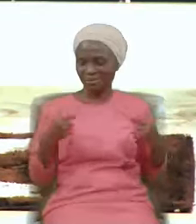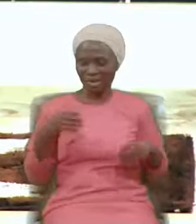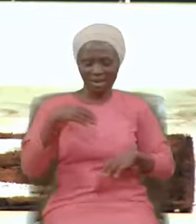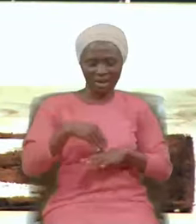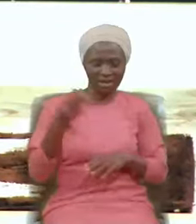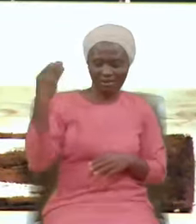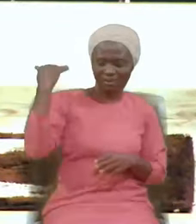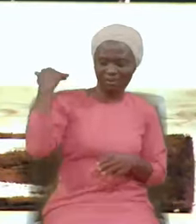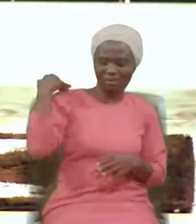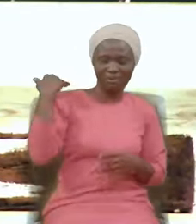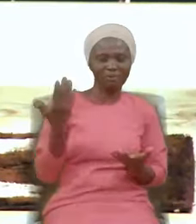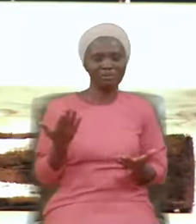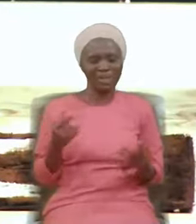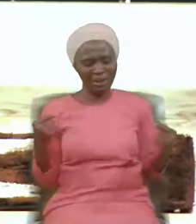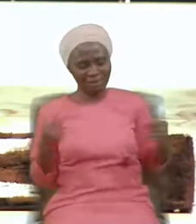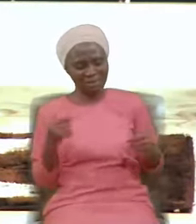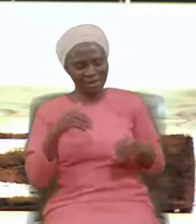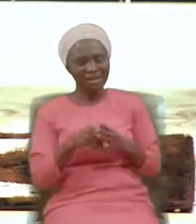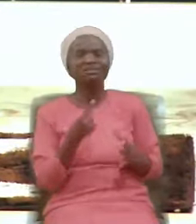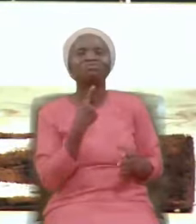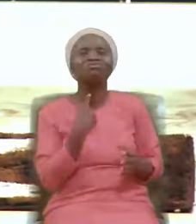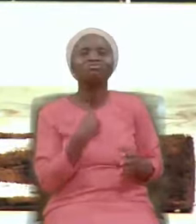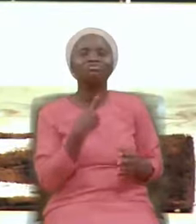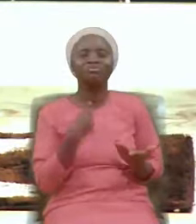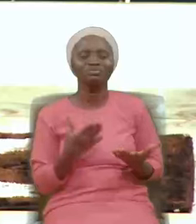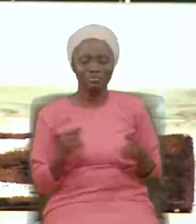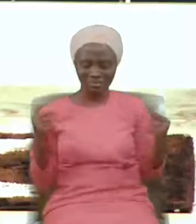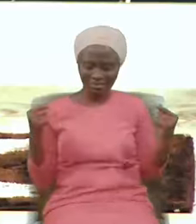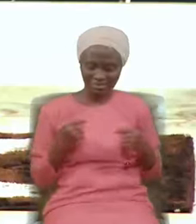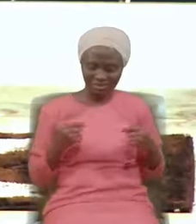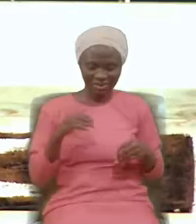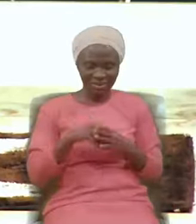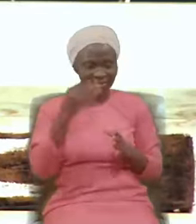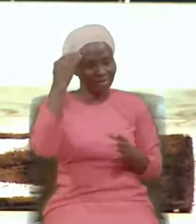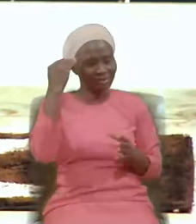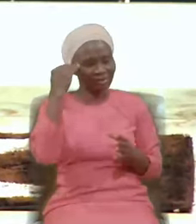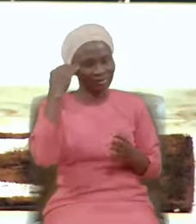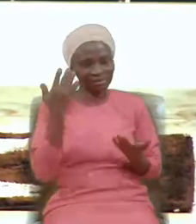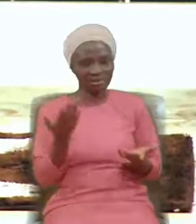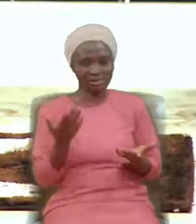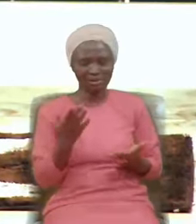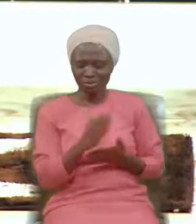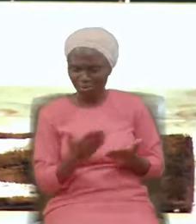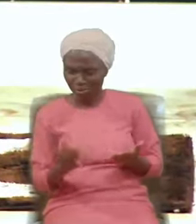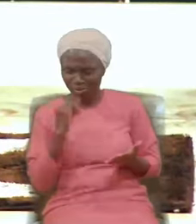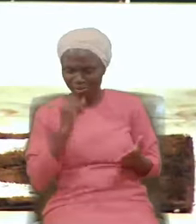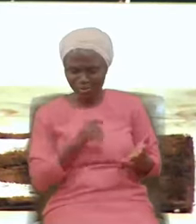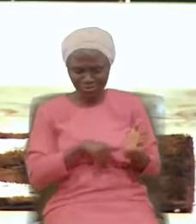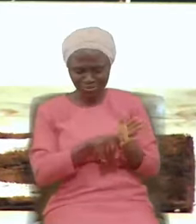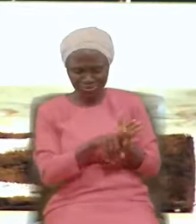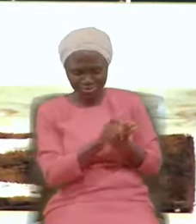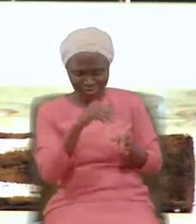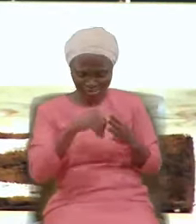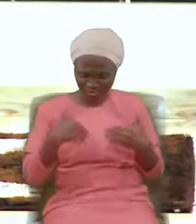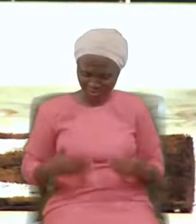dos. Il y a la douleur dans la gorge, il y a la douleur dans la tête. Il y a quelque chose qui se